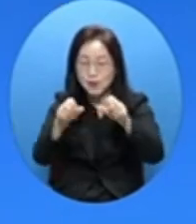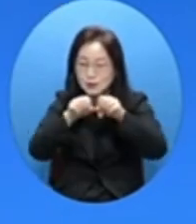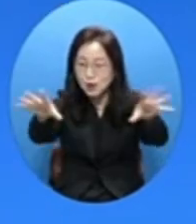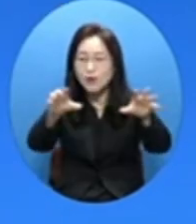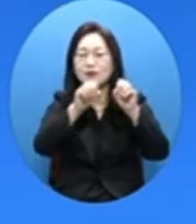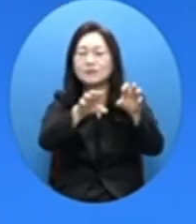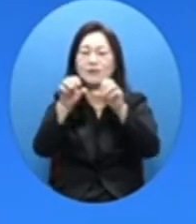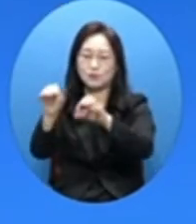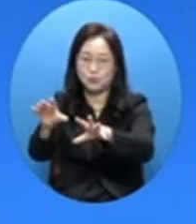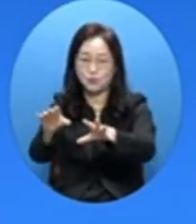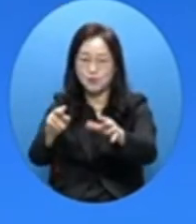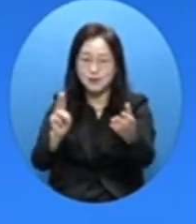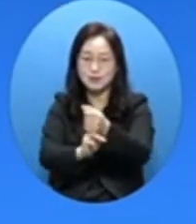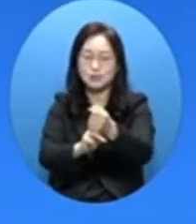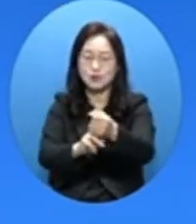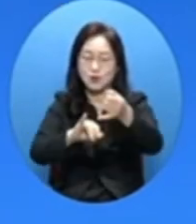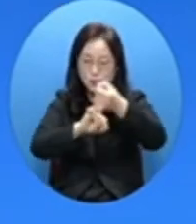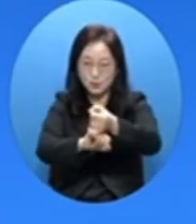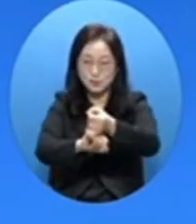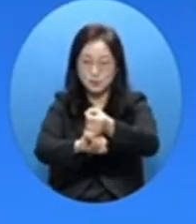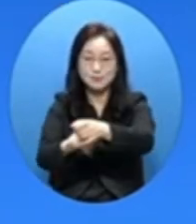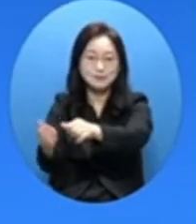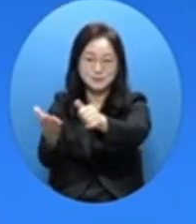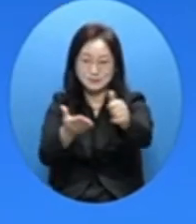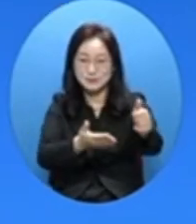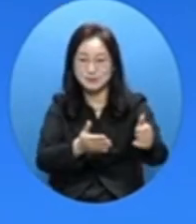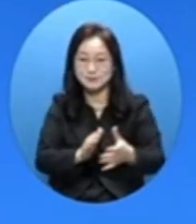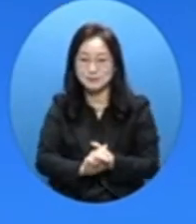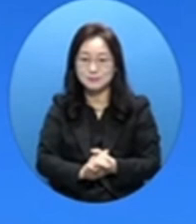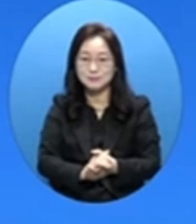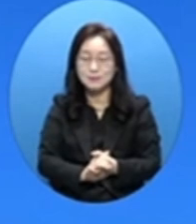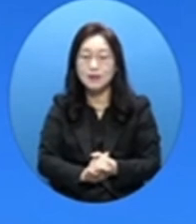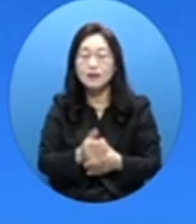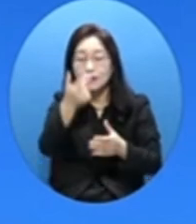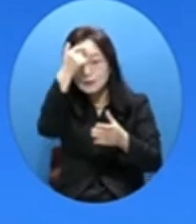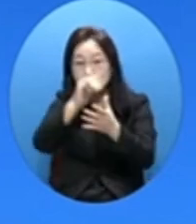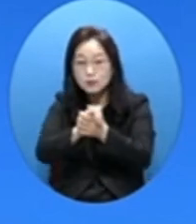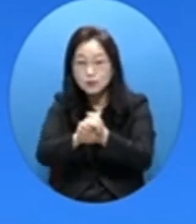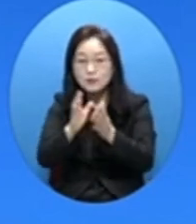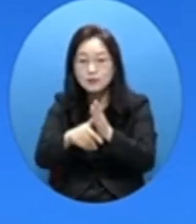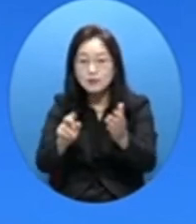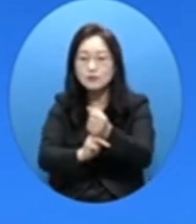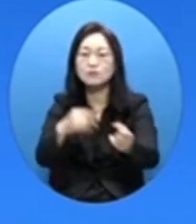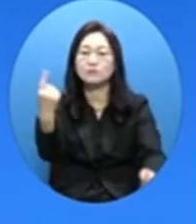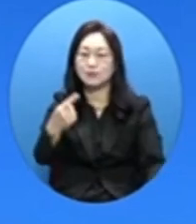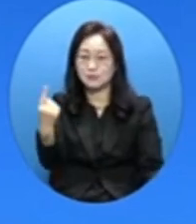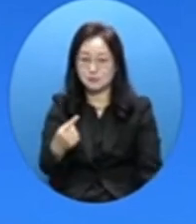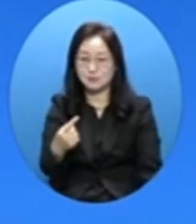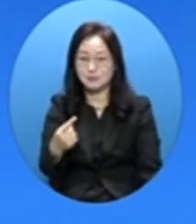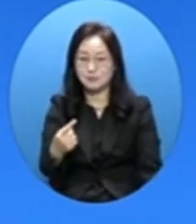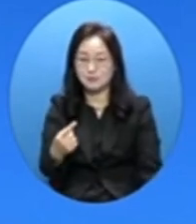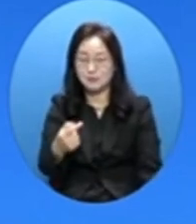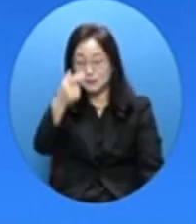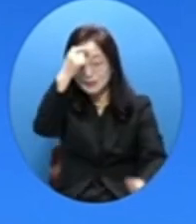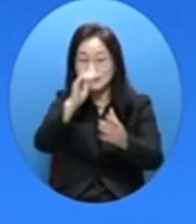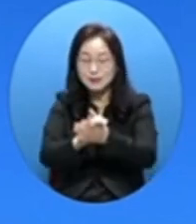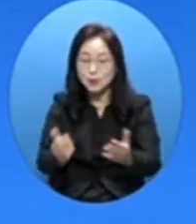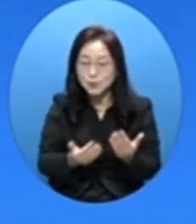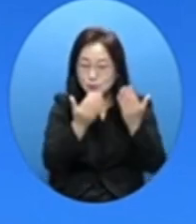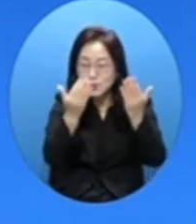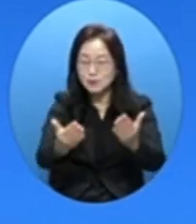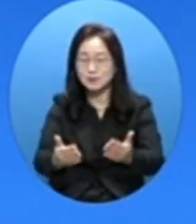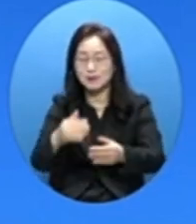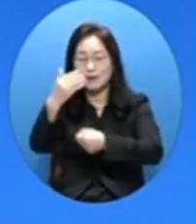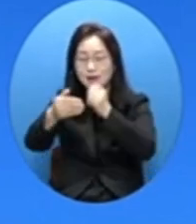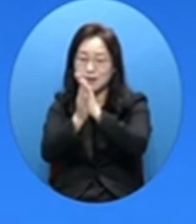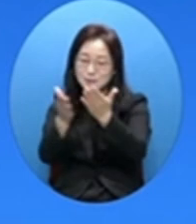기도의 역사를 이루는 여러분 모두가 되기를 바랍니다. 여러분 기도할 때 기적이 일어나는 것입니다. 기도하고 봉사하고 기도하고